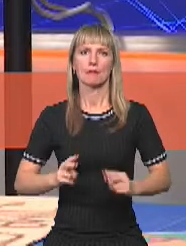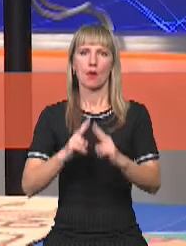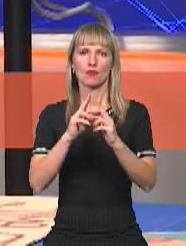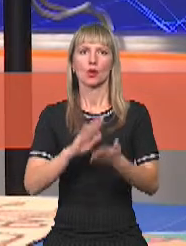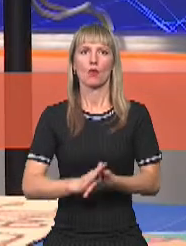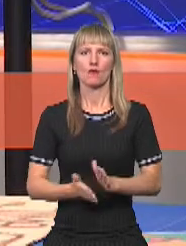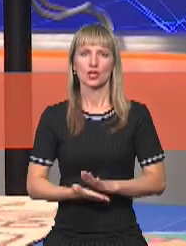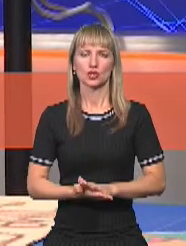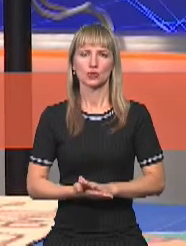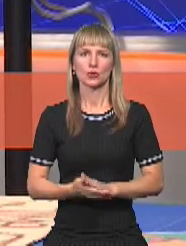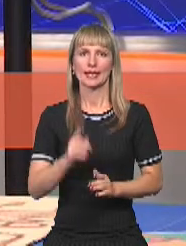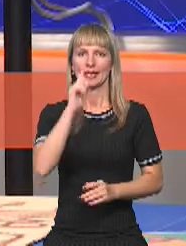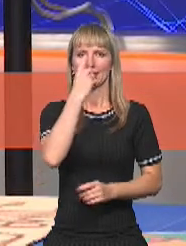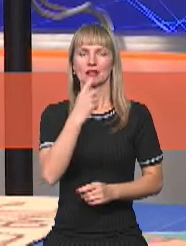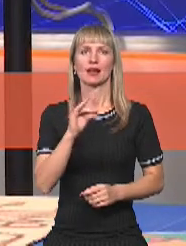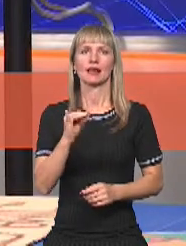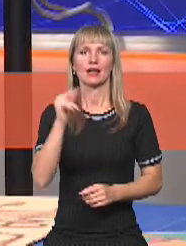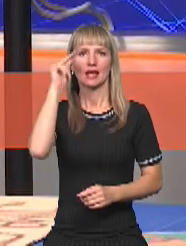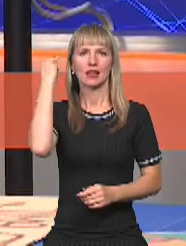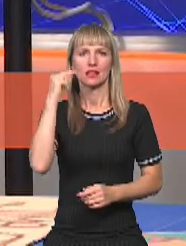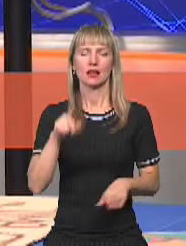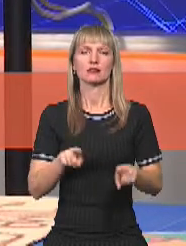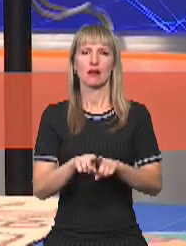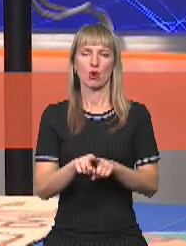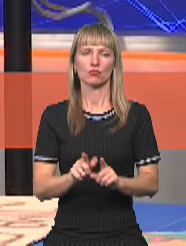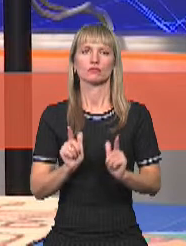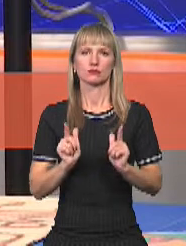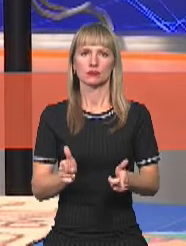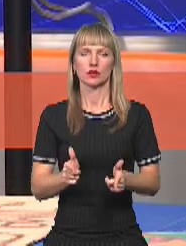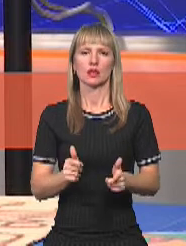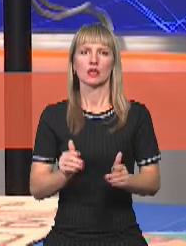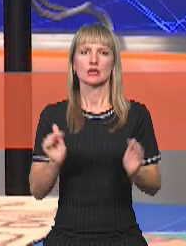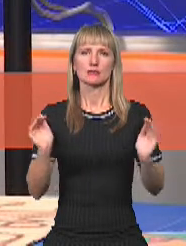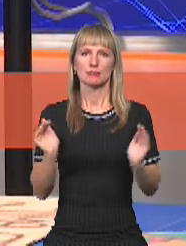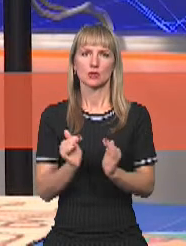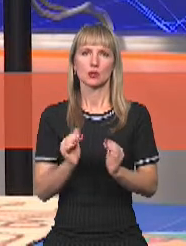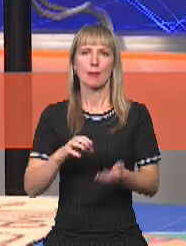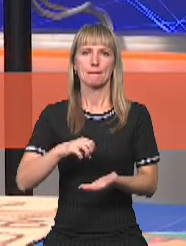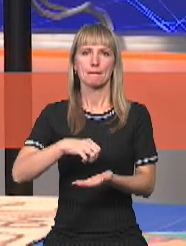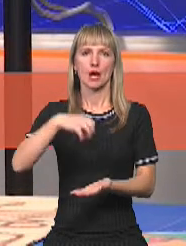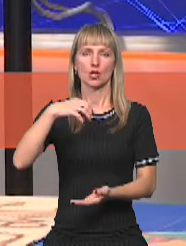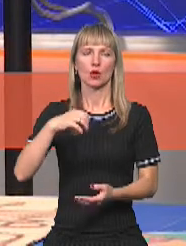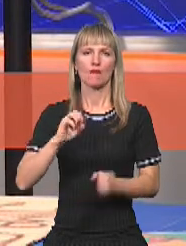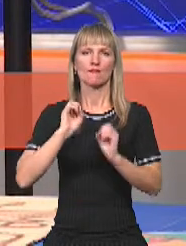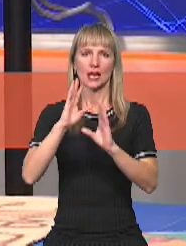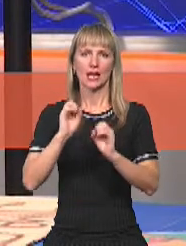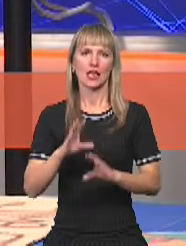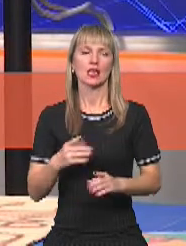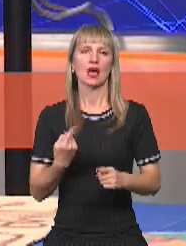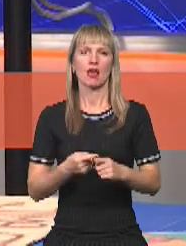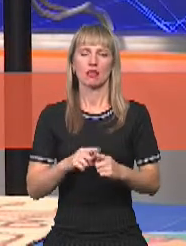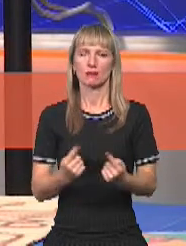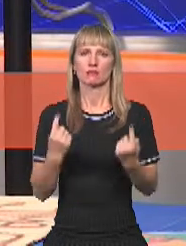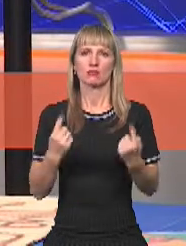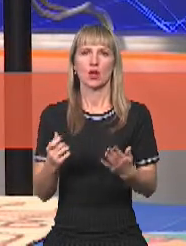конвенцію. Індія та Китай також погодилися знижувати парникові викиди. Це величезне досягнення. І